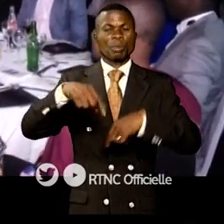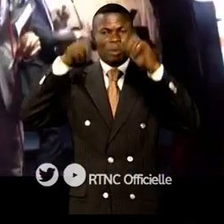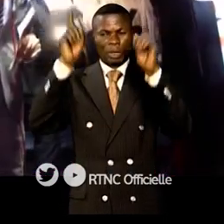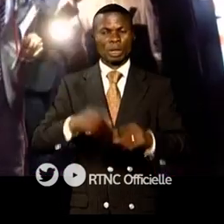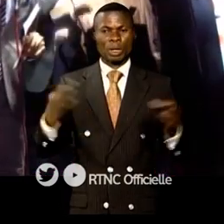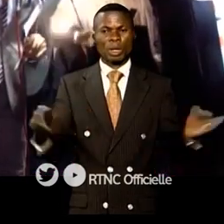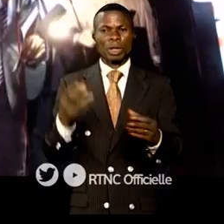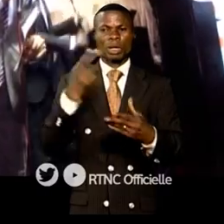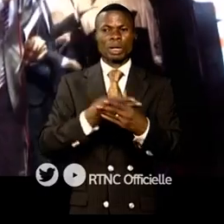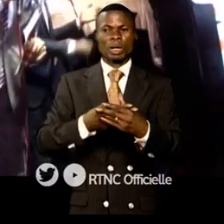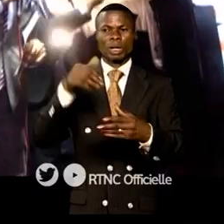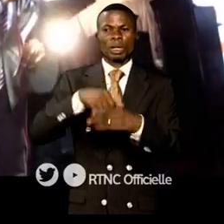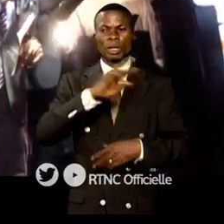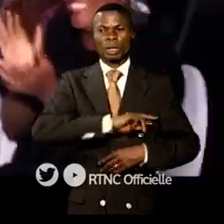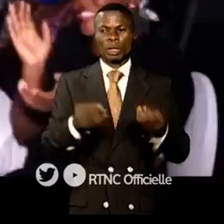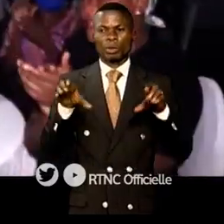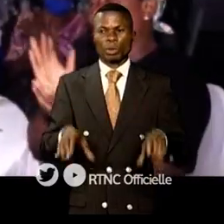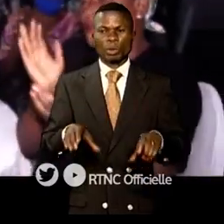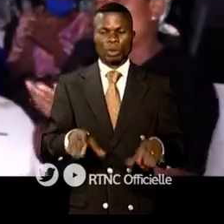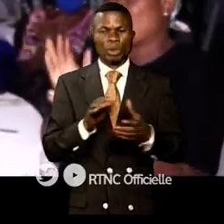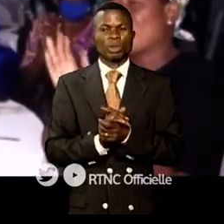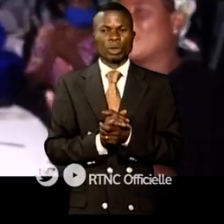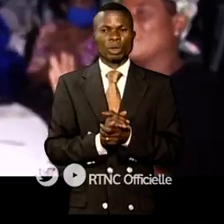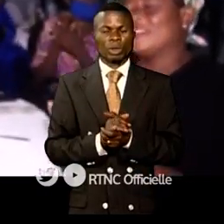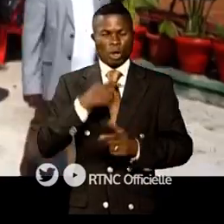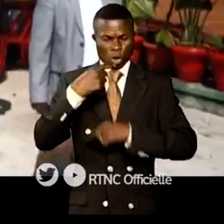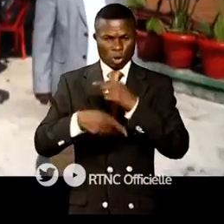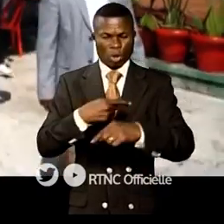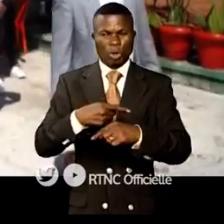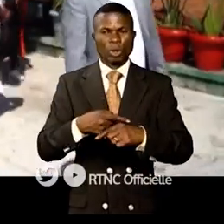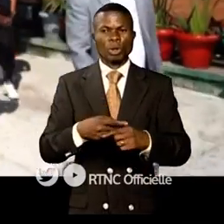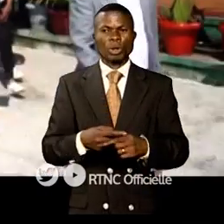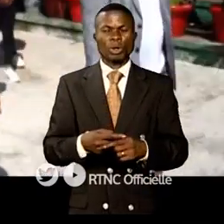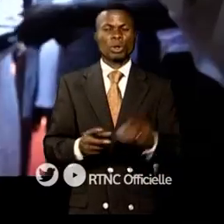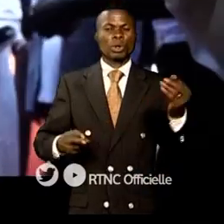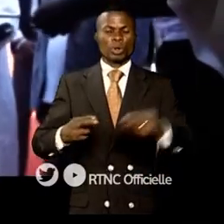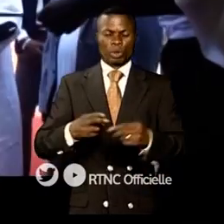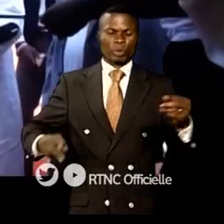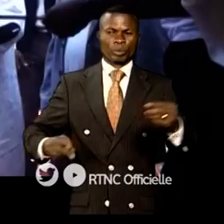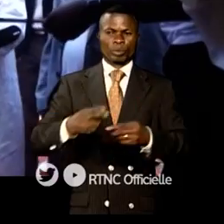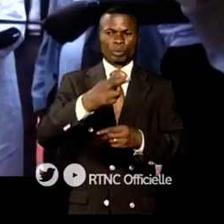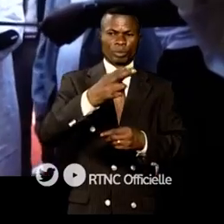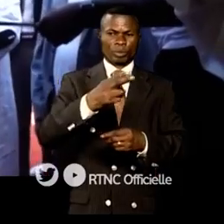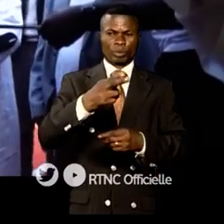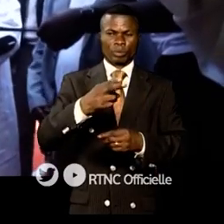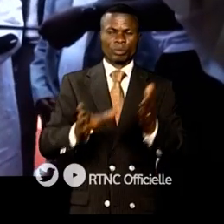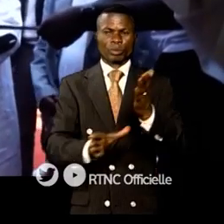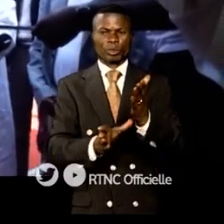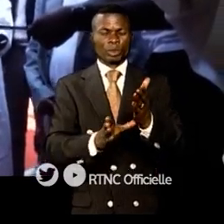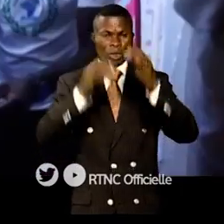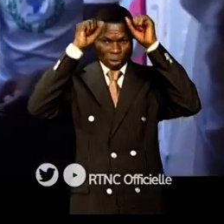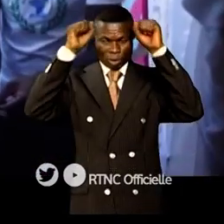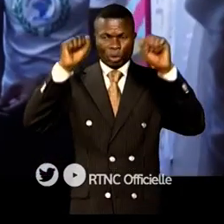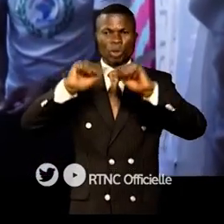festival Handicap en République démocratique du Congo ont été inaugurées par la coupure du ribas symbolique par la vice-présidente